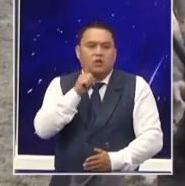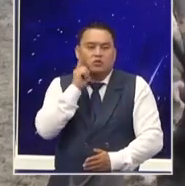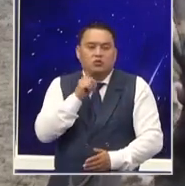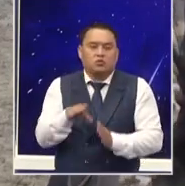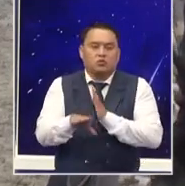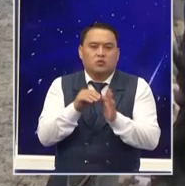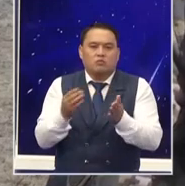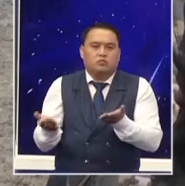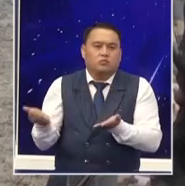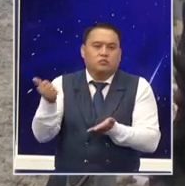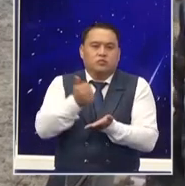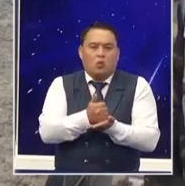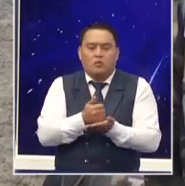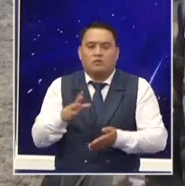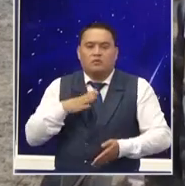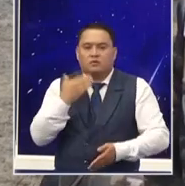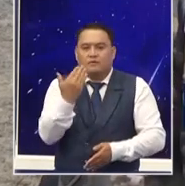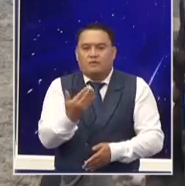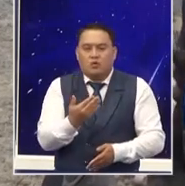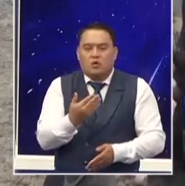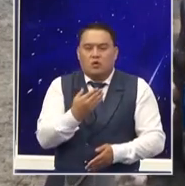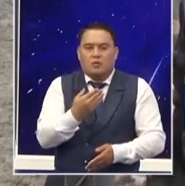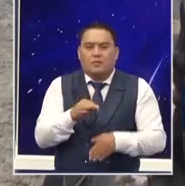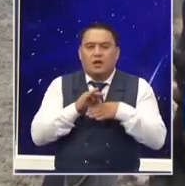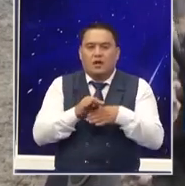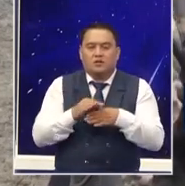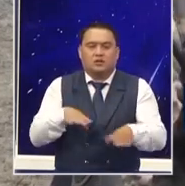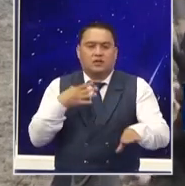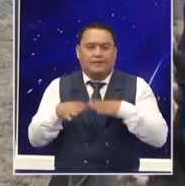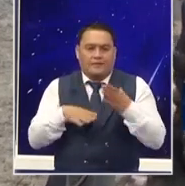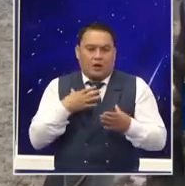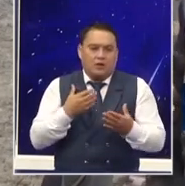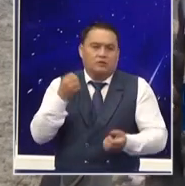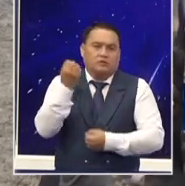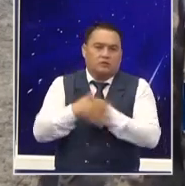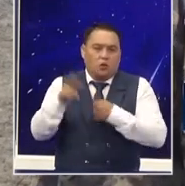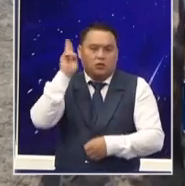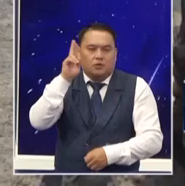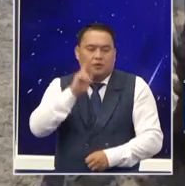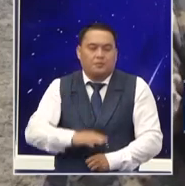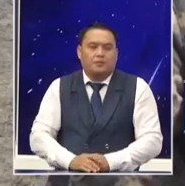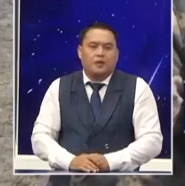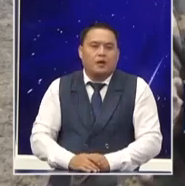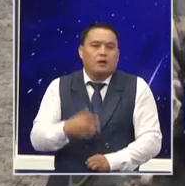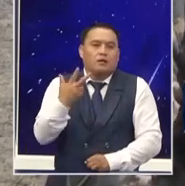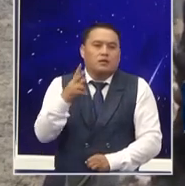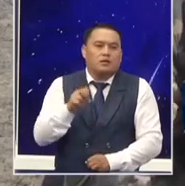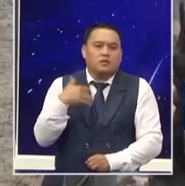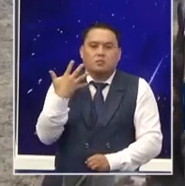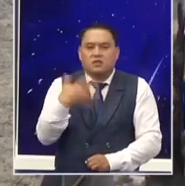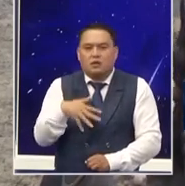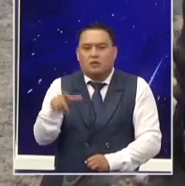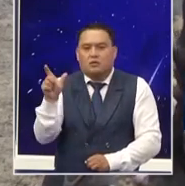35-й десантно-штурмовой бригады десантно-штурмовых войск прошли обкатку танков в учебном центре. Более 350 молодых